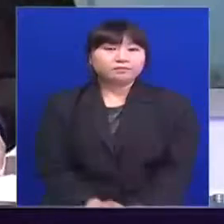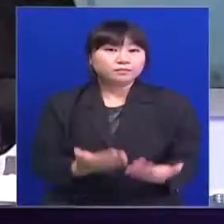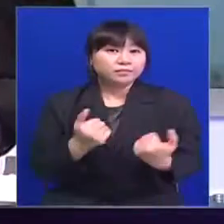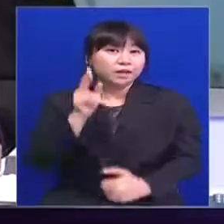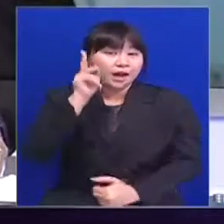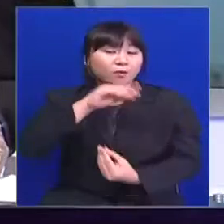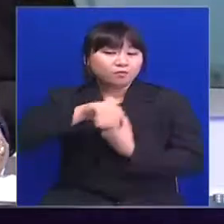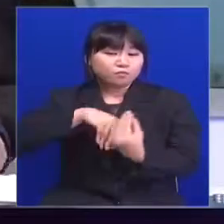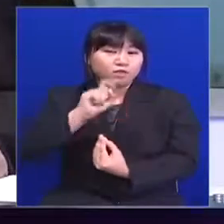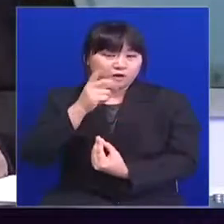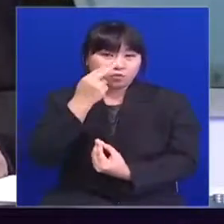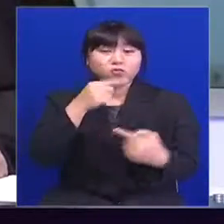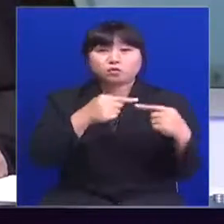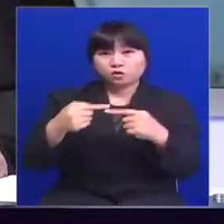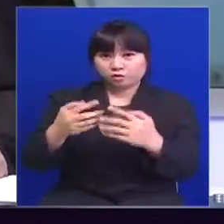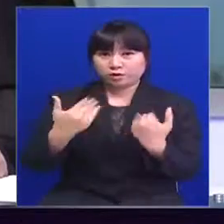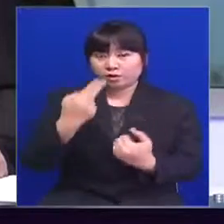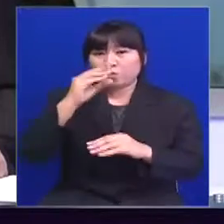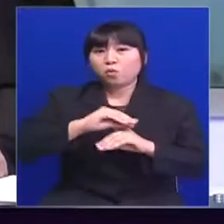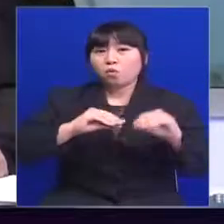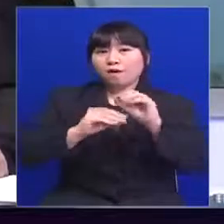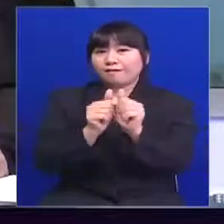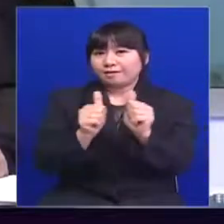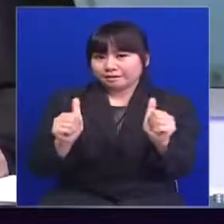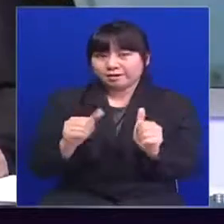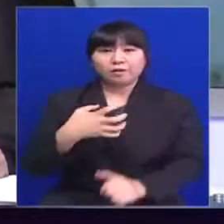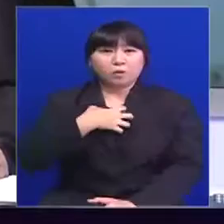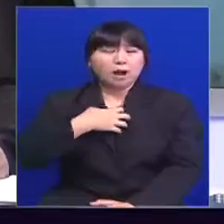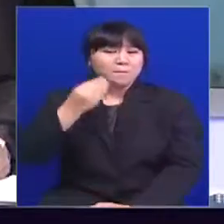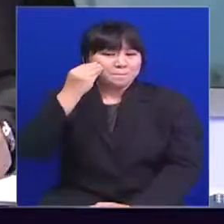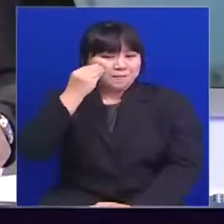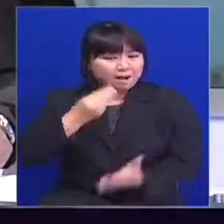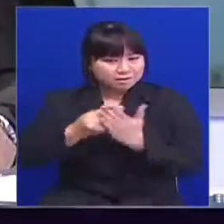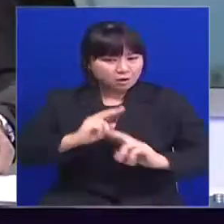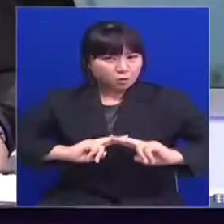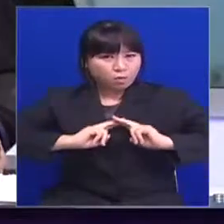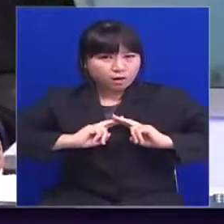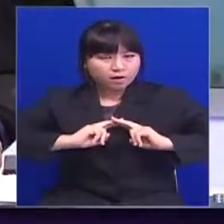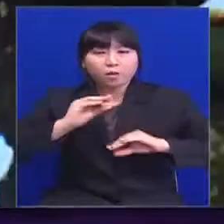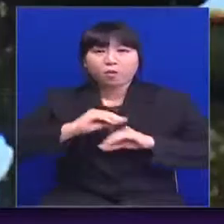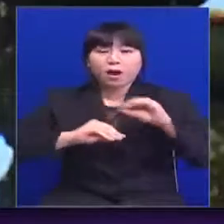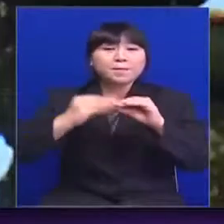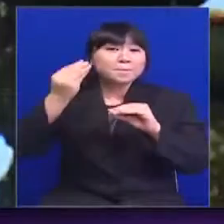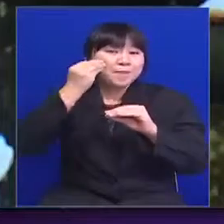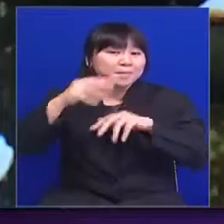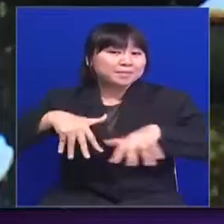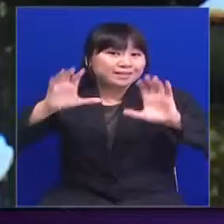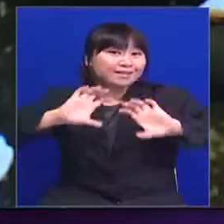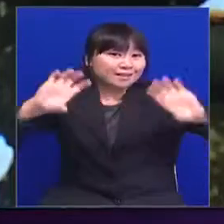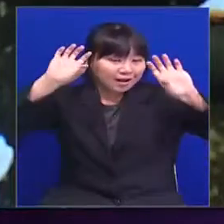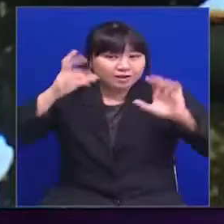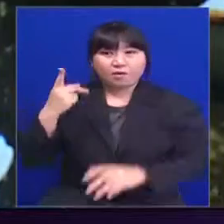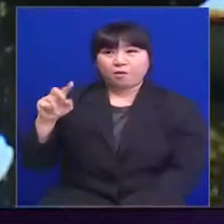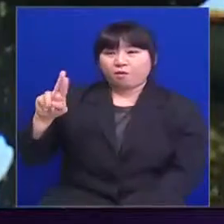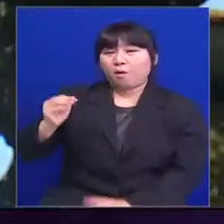ับชมข่าวเศรษฐกิจกันต่อกันเลยนะคะมาดูโครงการดีๆสำหรับผู้ที่ต้องการมีบ้านเป็นของตัวเองนะคะโดยโครงการบ้านประชารัฐค่ะที่เพิ่งจะผ่านมติคณะรั